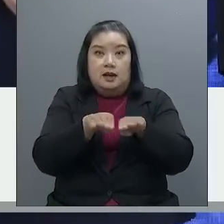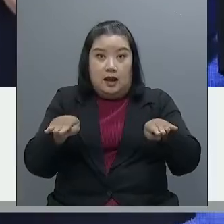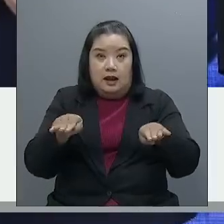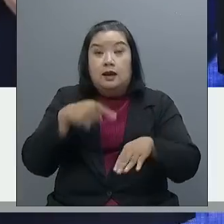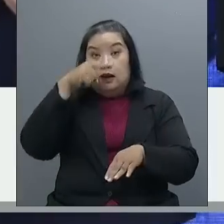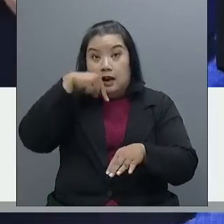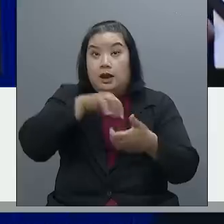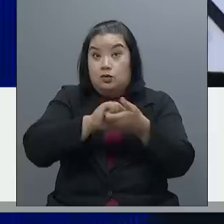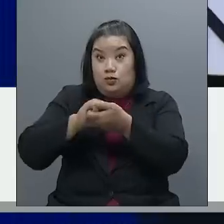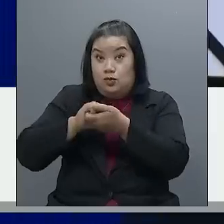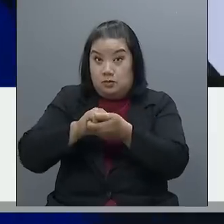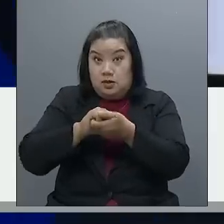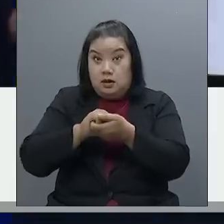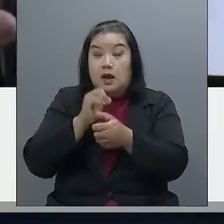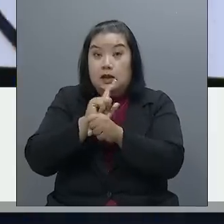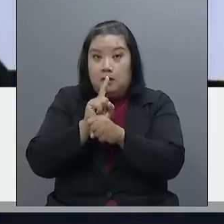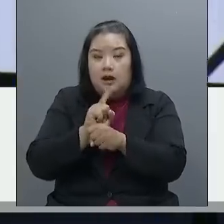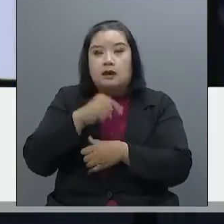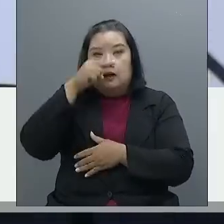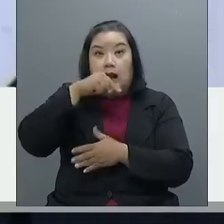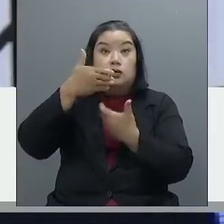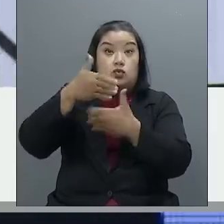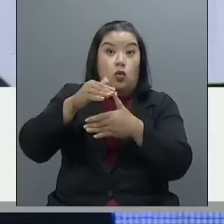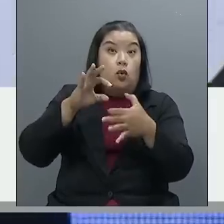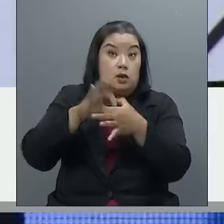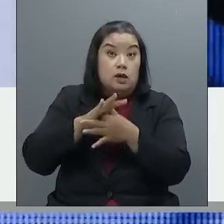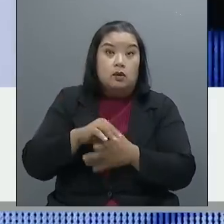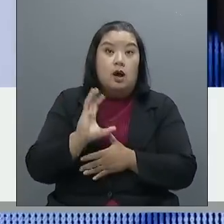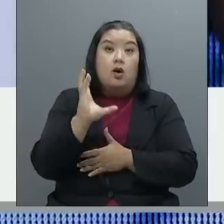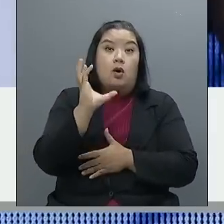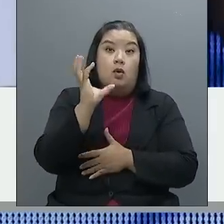มิชชั่นทูสเปซภารกิจเตรียมส่งไก่ไทยไปพิชิตอวกาศค่ะ